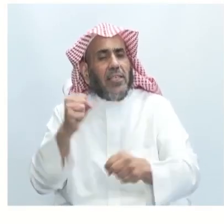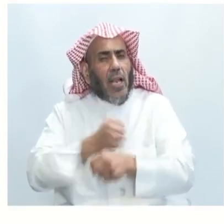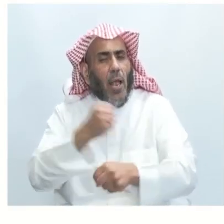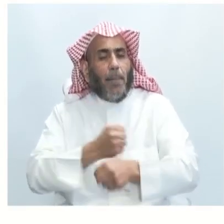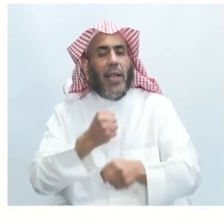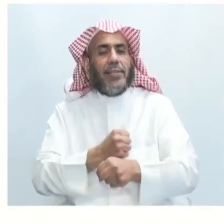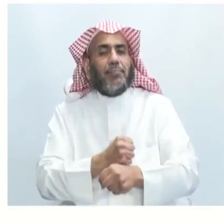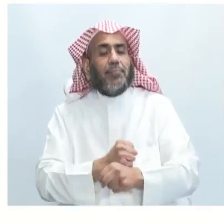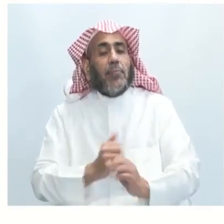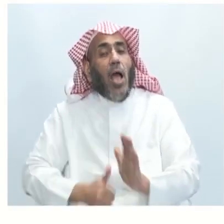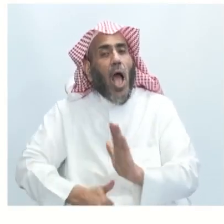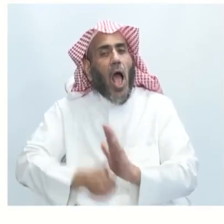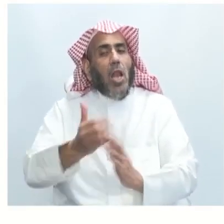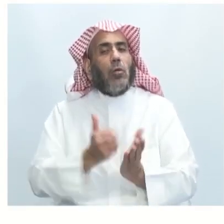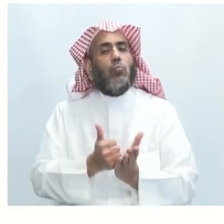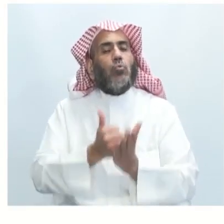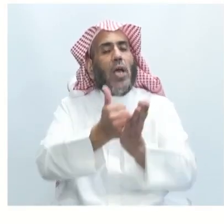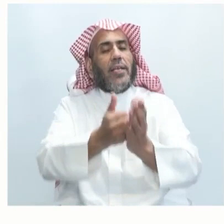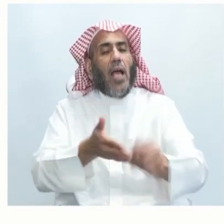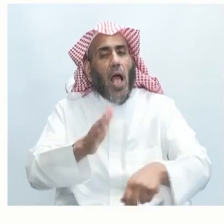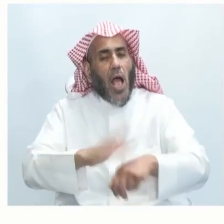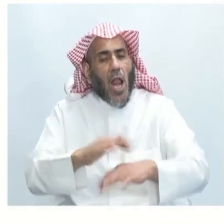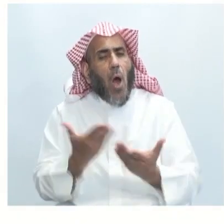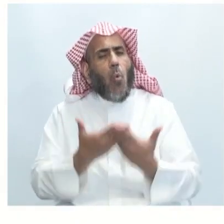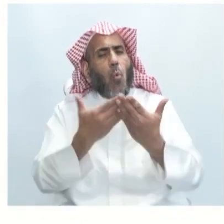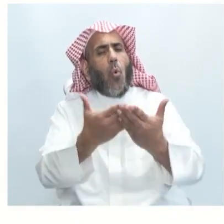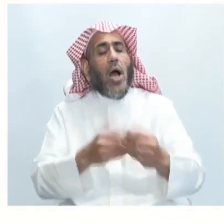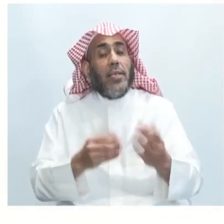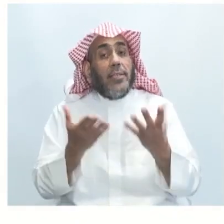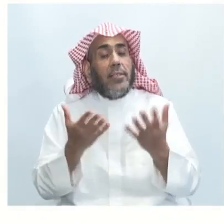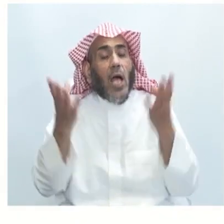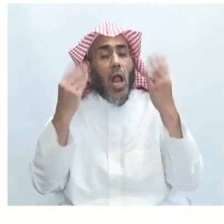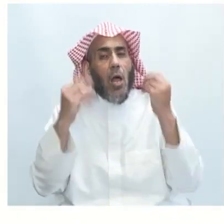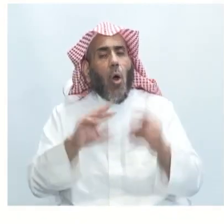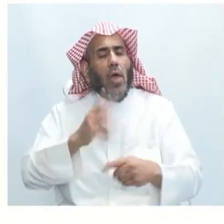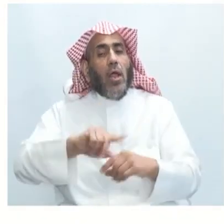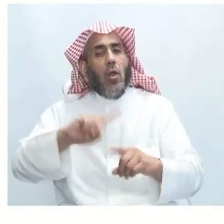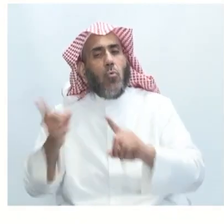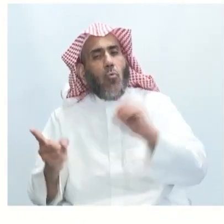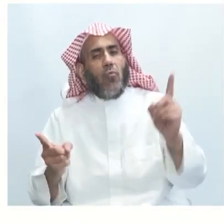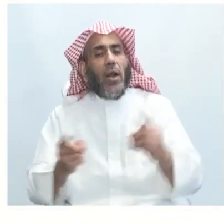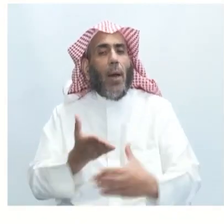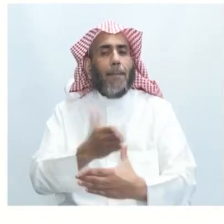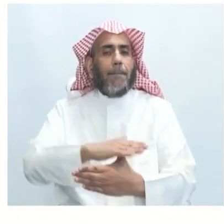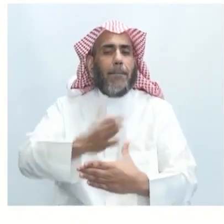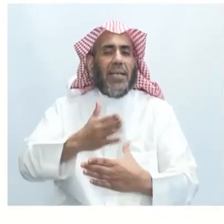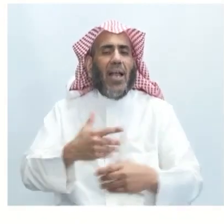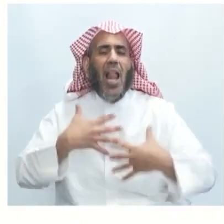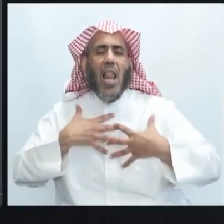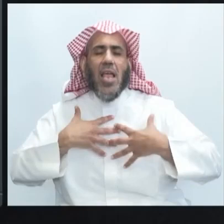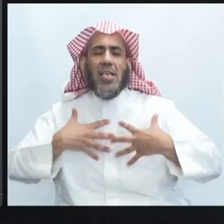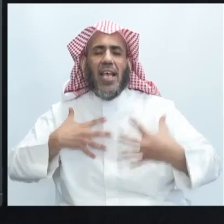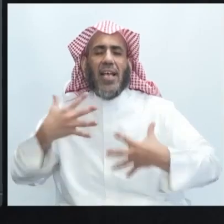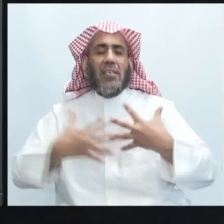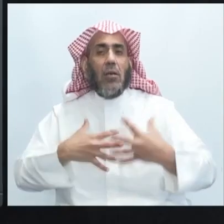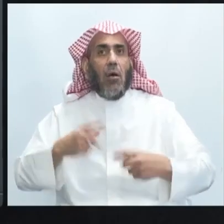العمليات المساعده على التعلم ايضا ان نفرق بين الاحساس